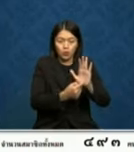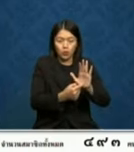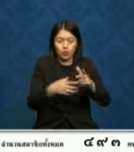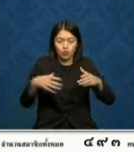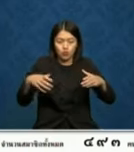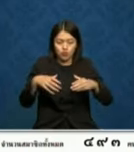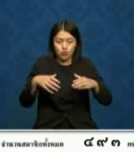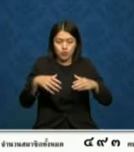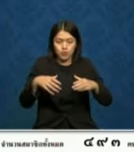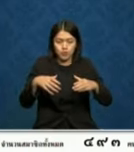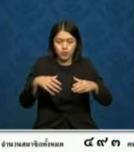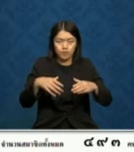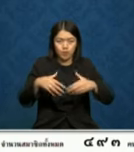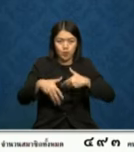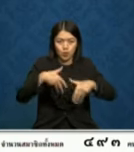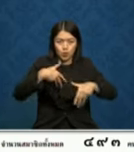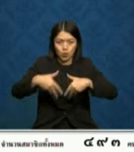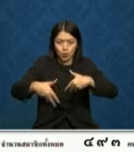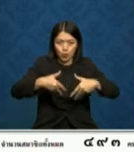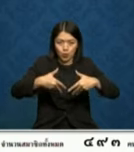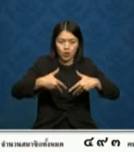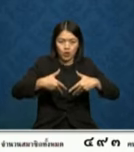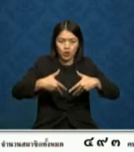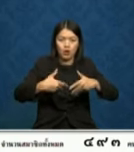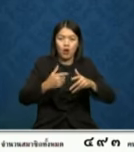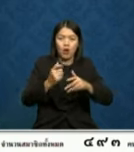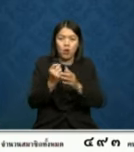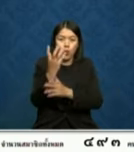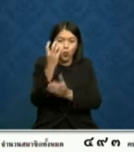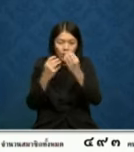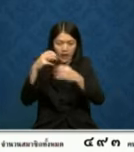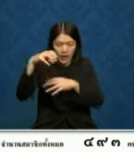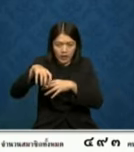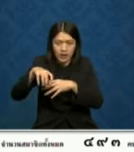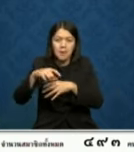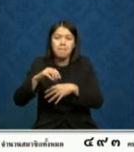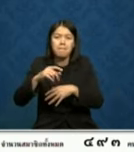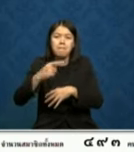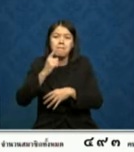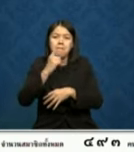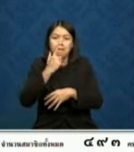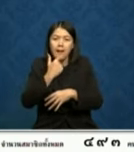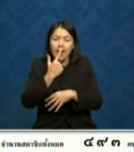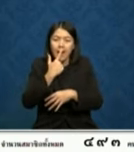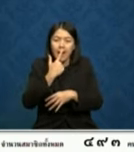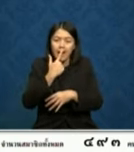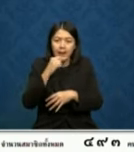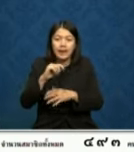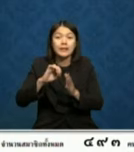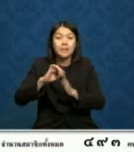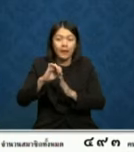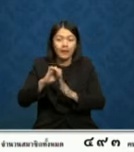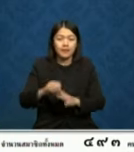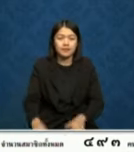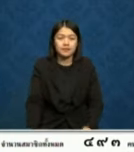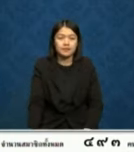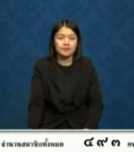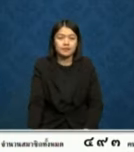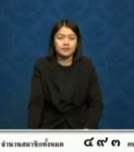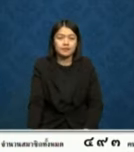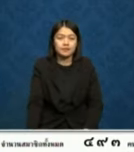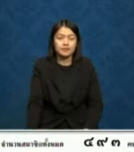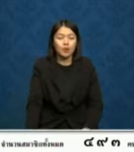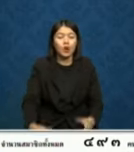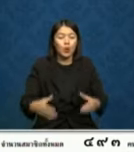กลุ่มเชาวบ้านที่อยู่ในเขตอุทยานเผาแดงที่จังหวัดเ่อเชียงใหม่นะครับ